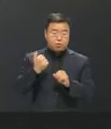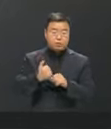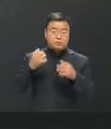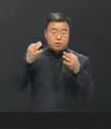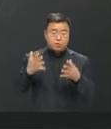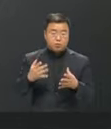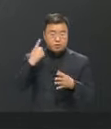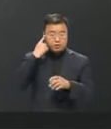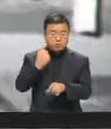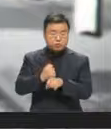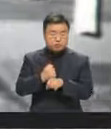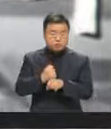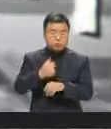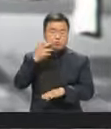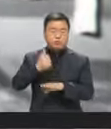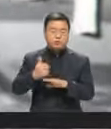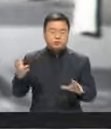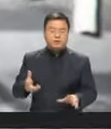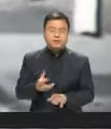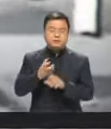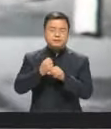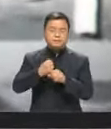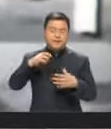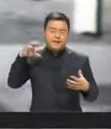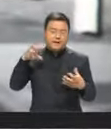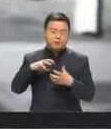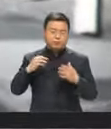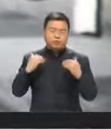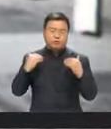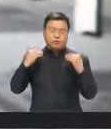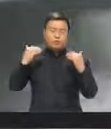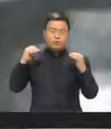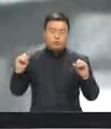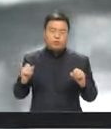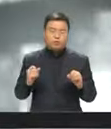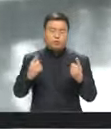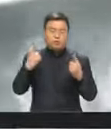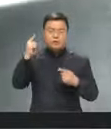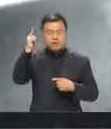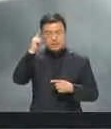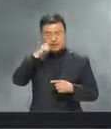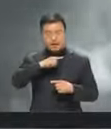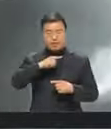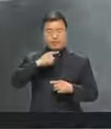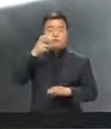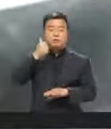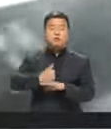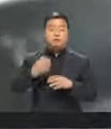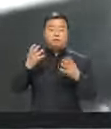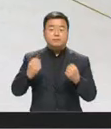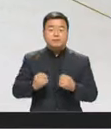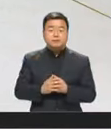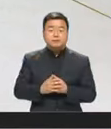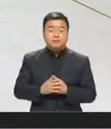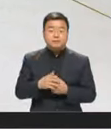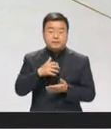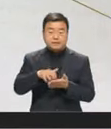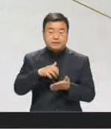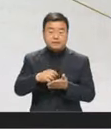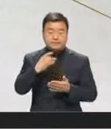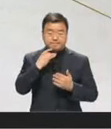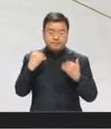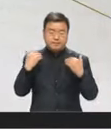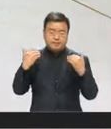비교 분석해 보니 압축 성장을 이룬 성과만큼 부작용도 분명한 것으로 나타났습니다. 양적인 성장에 치우쳐